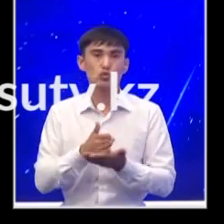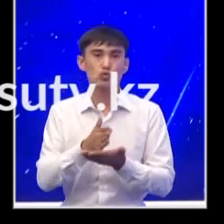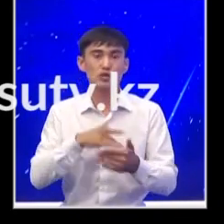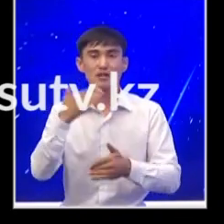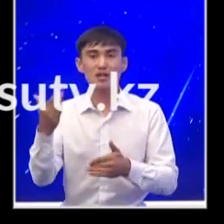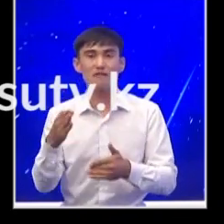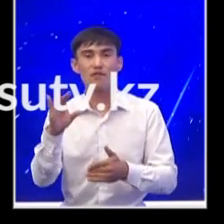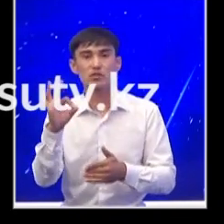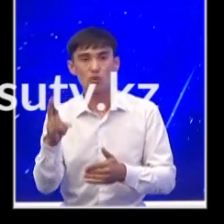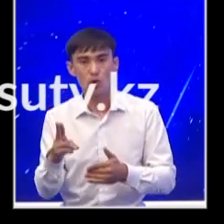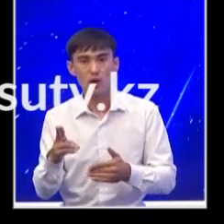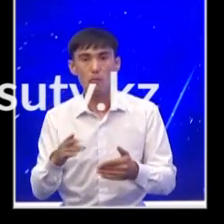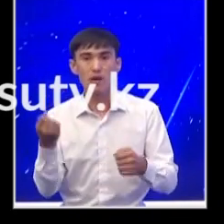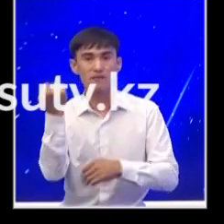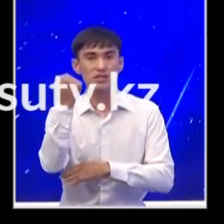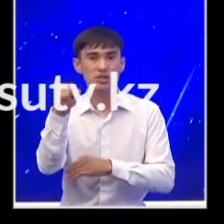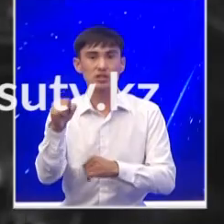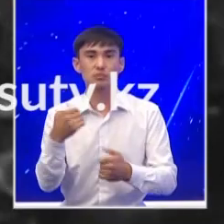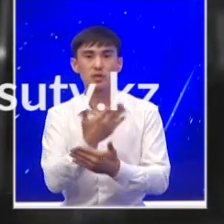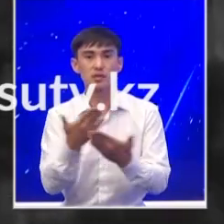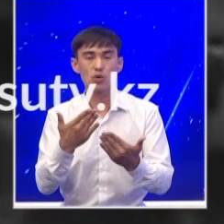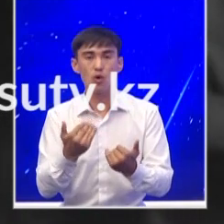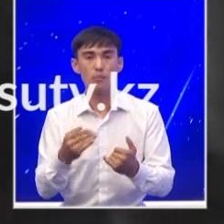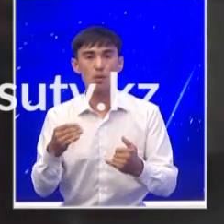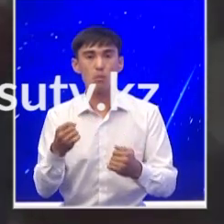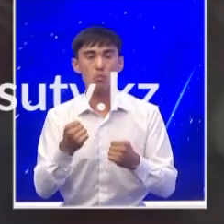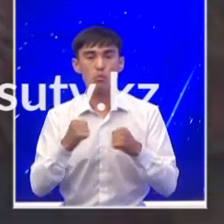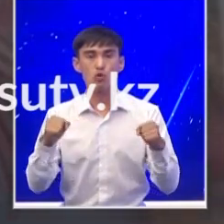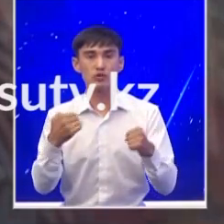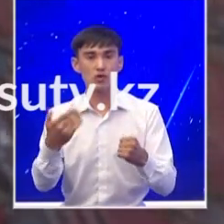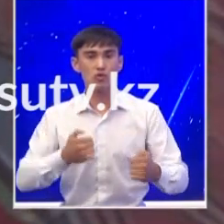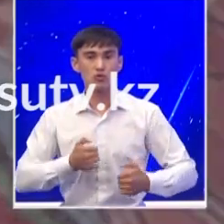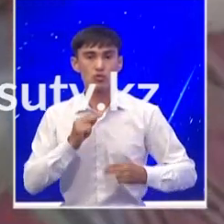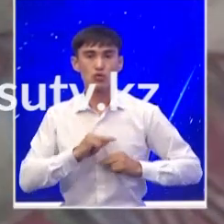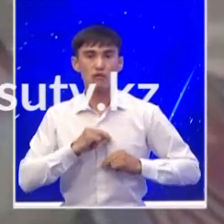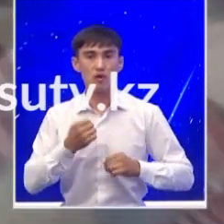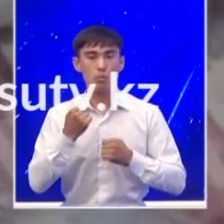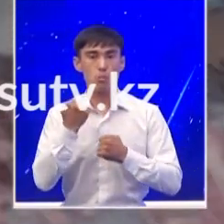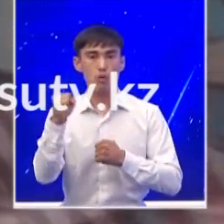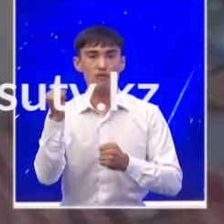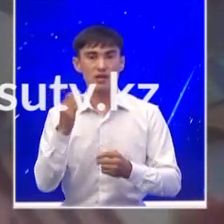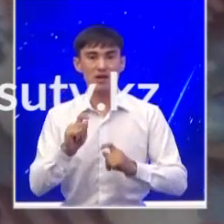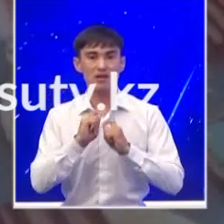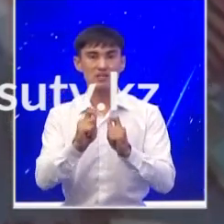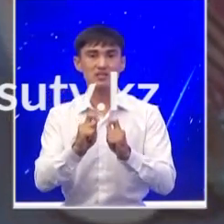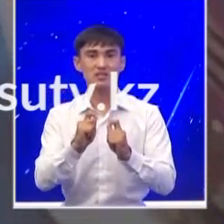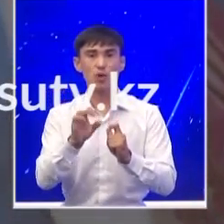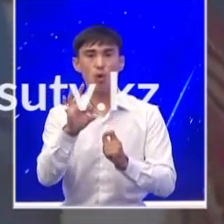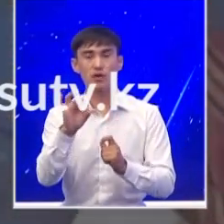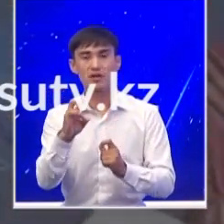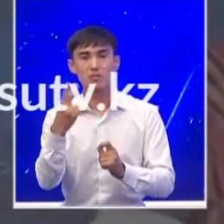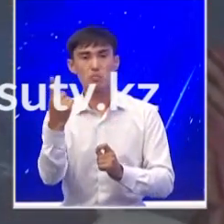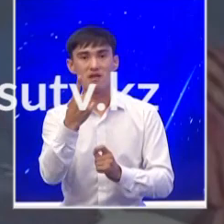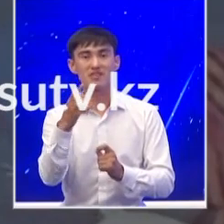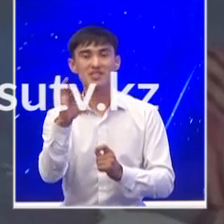За проявленные в годы Великой Отечественной войны героизм, мужество и трудовые подвиги награждена орденом Отечественной войны первой